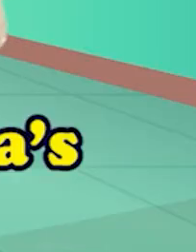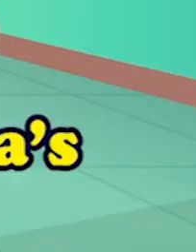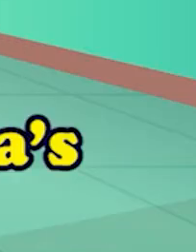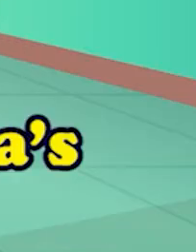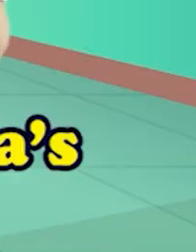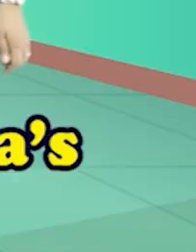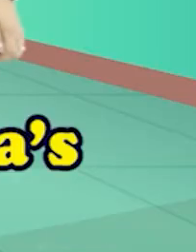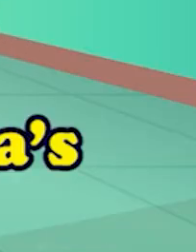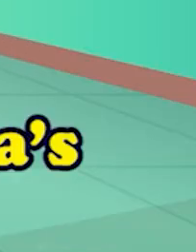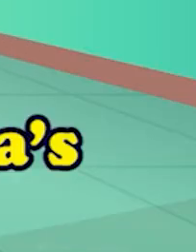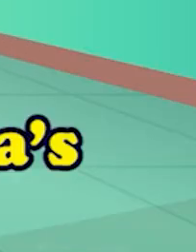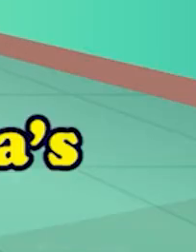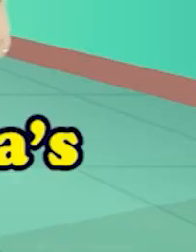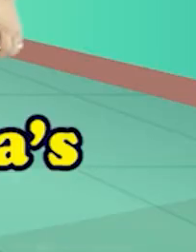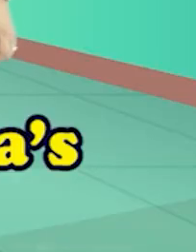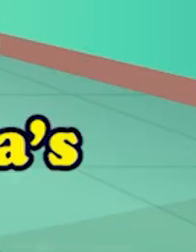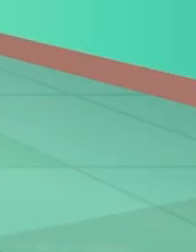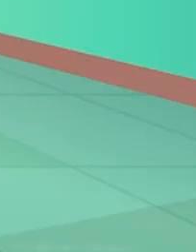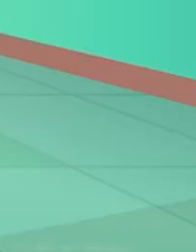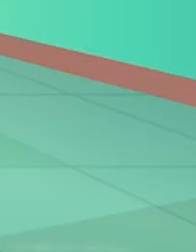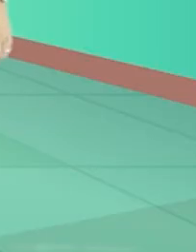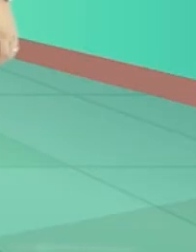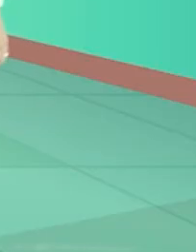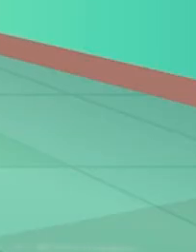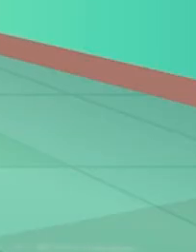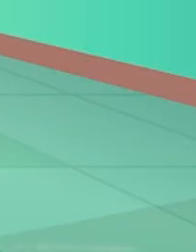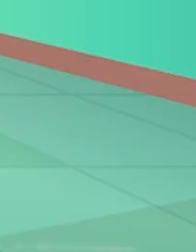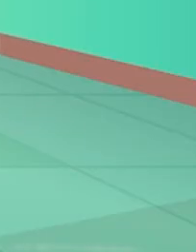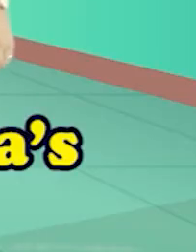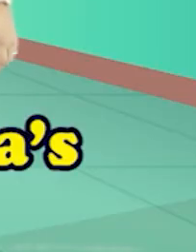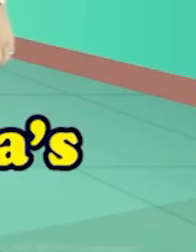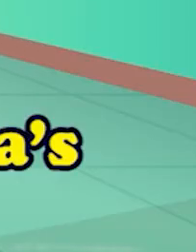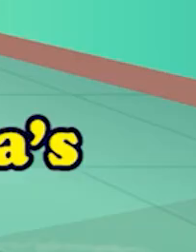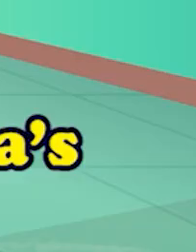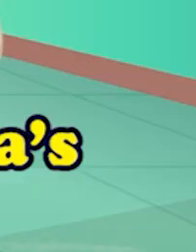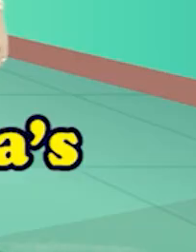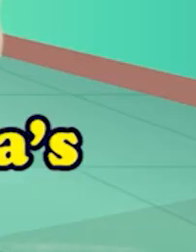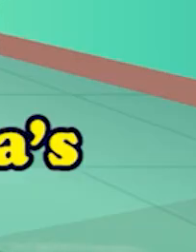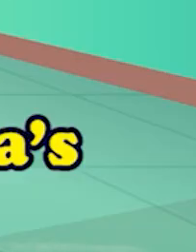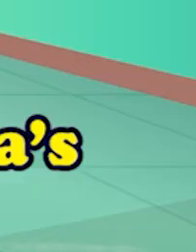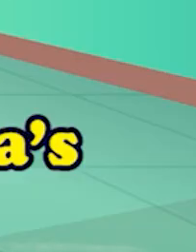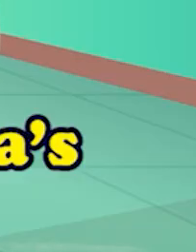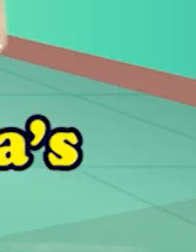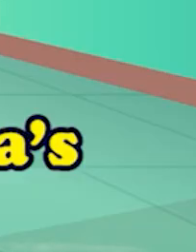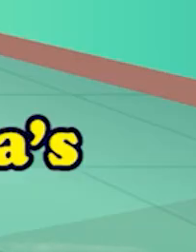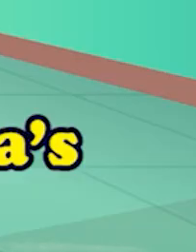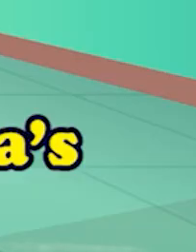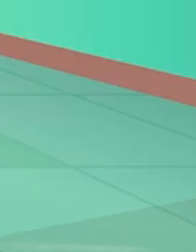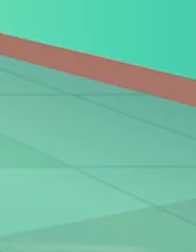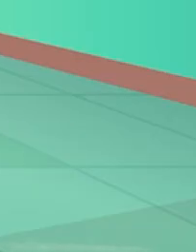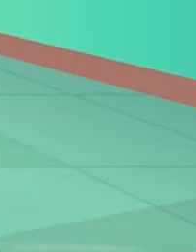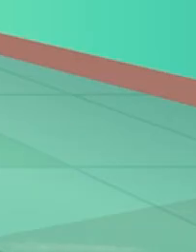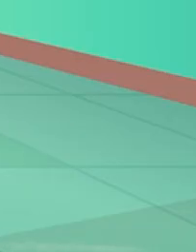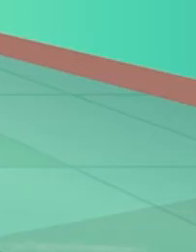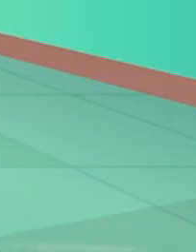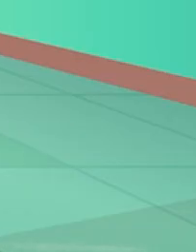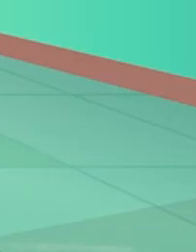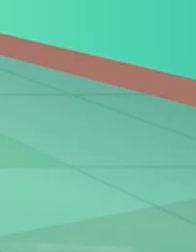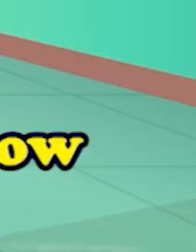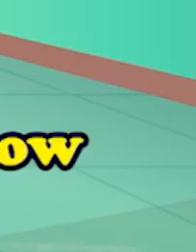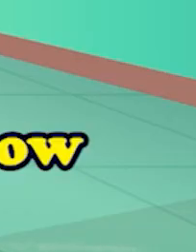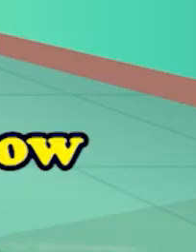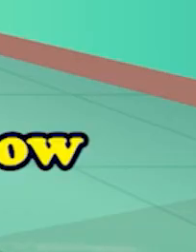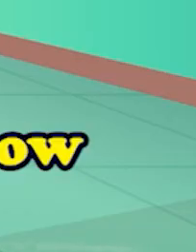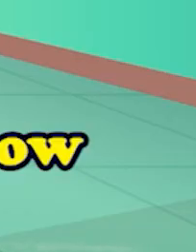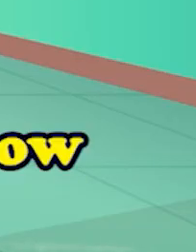If you're solving word problems, you spell yes. If you're solving word problems, you spell yes.